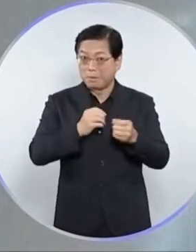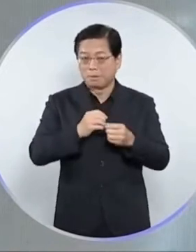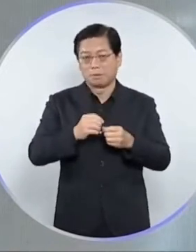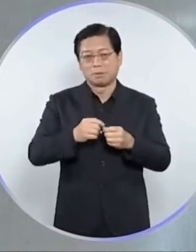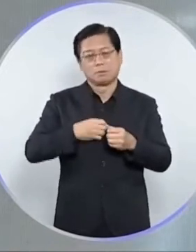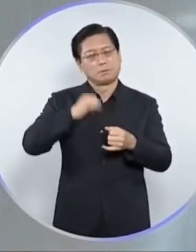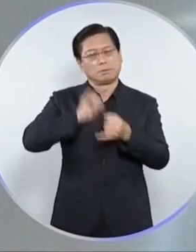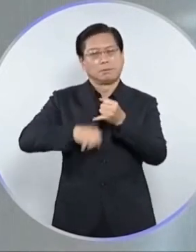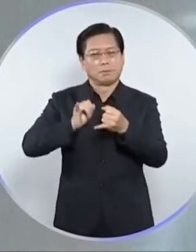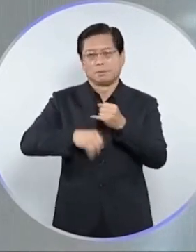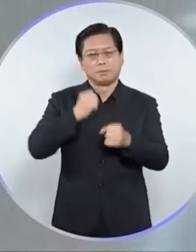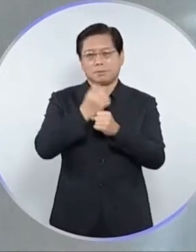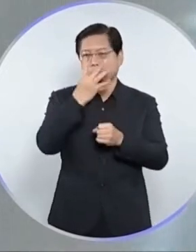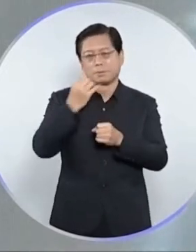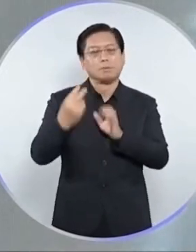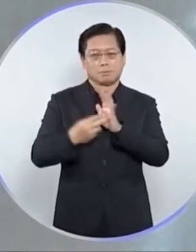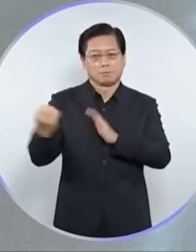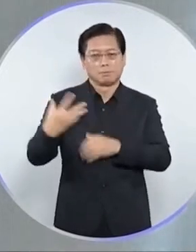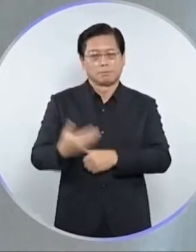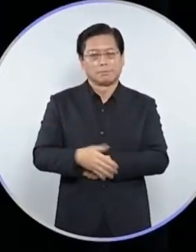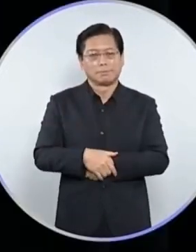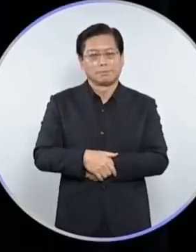哪一样做得通？你说说看。